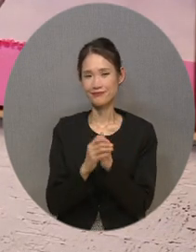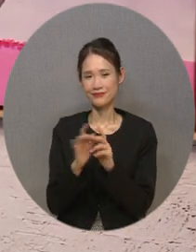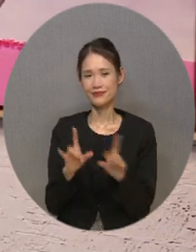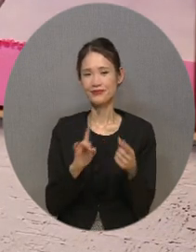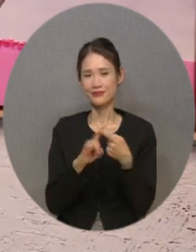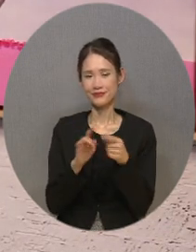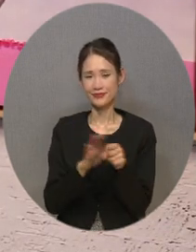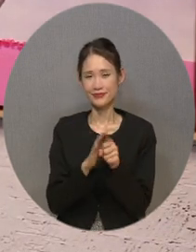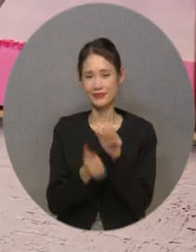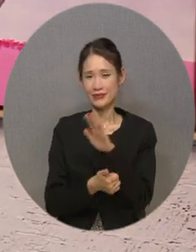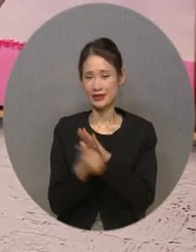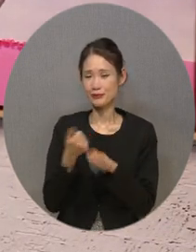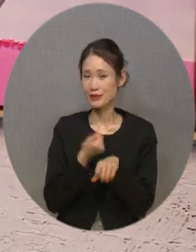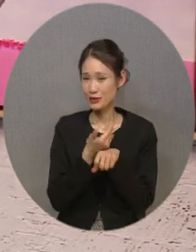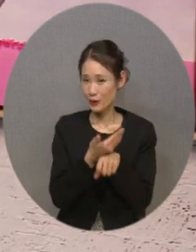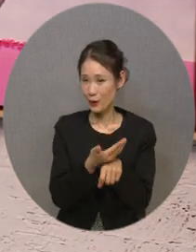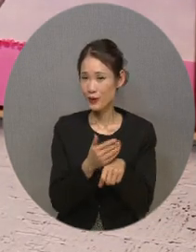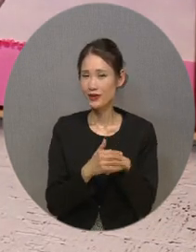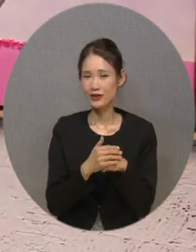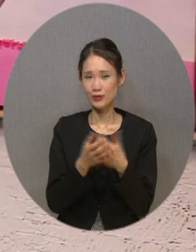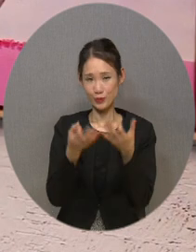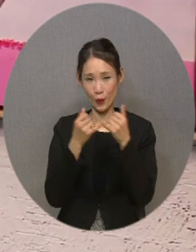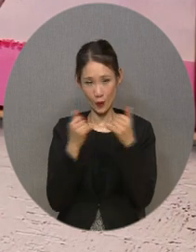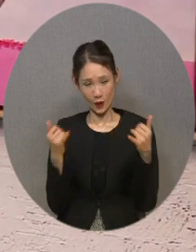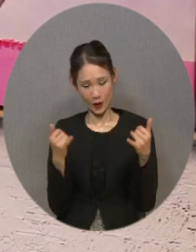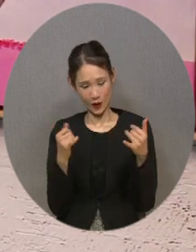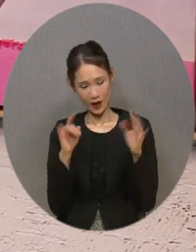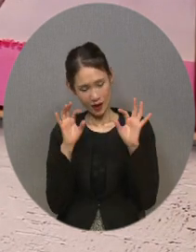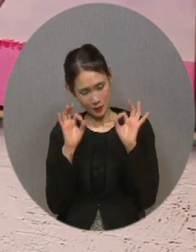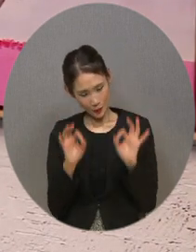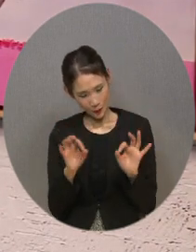사랑과 희망을 전달하고 있으며 보는 이로 하여금